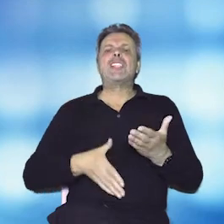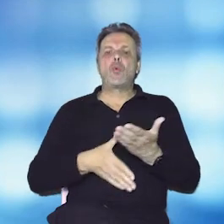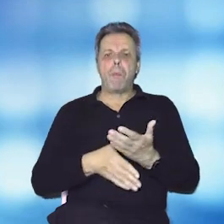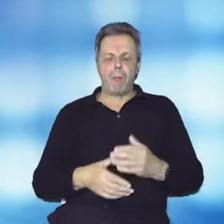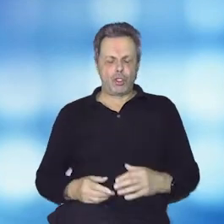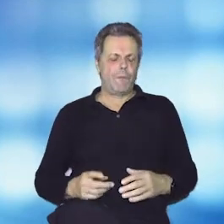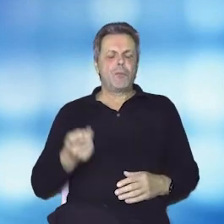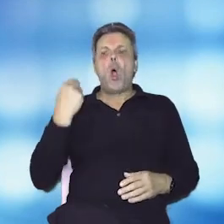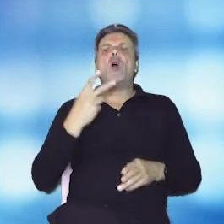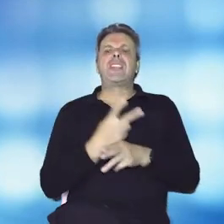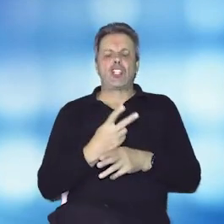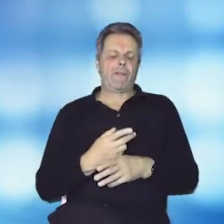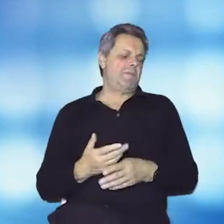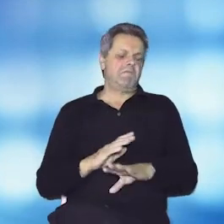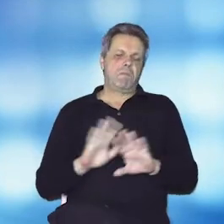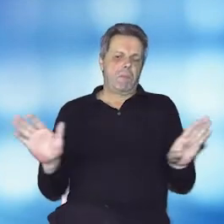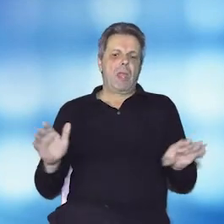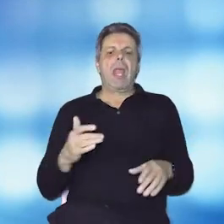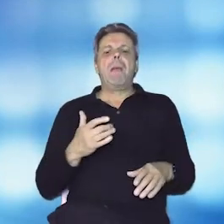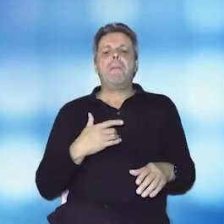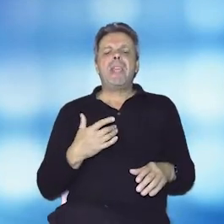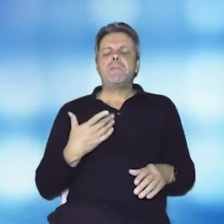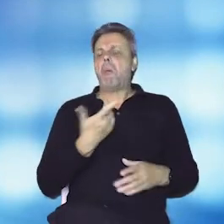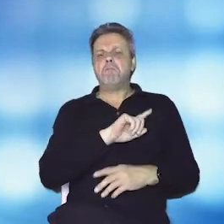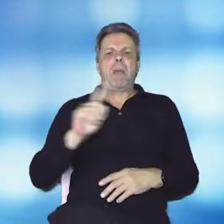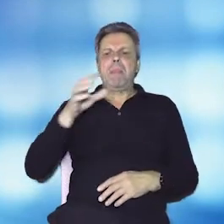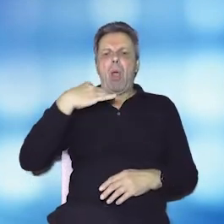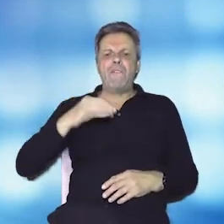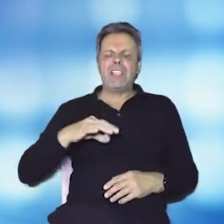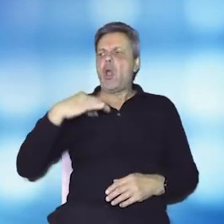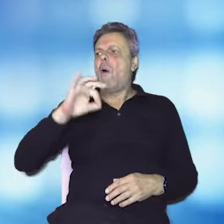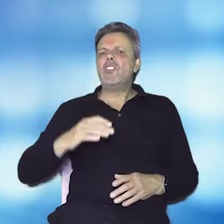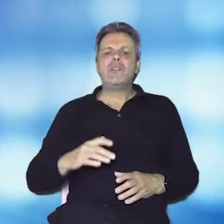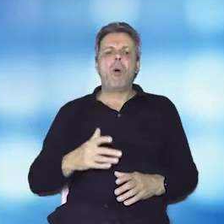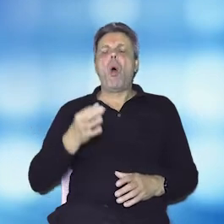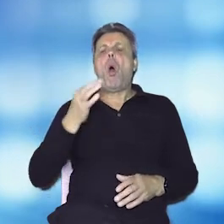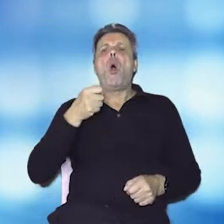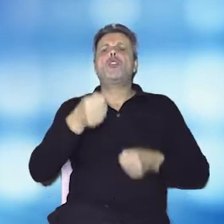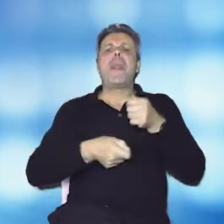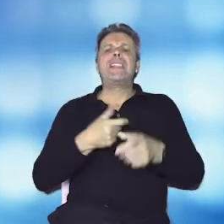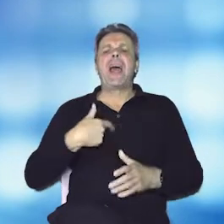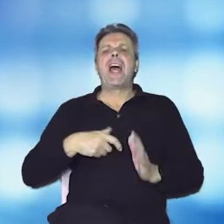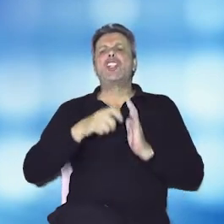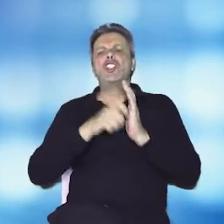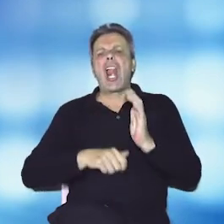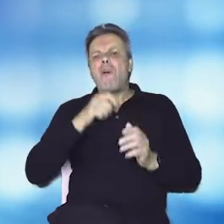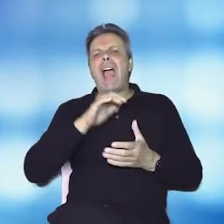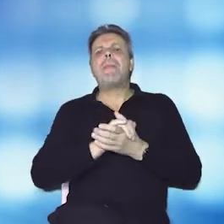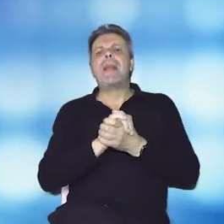da. Ne. Mi smo potpuno neovisni, ovisimo isključivo o donacijama naših članova i